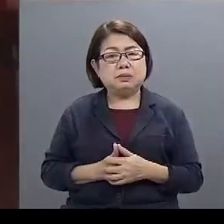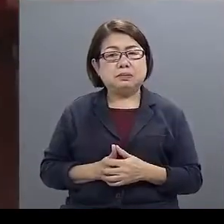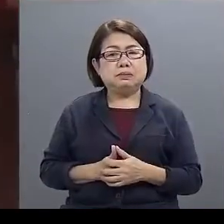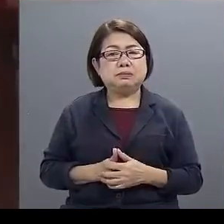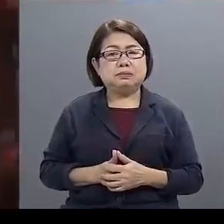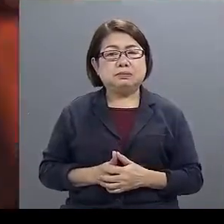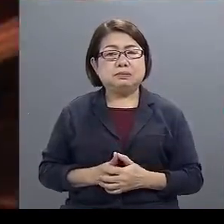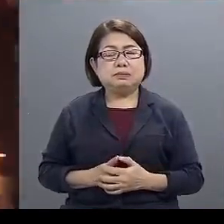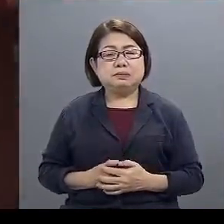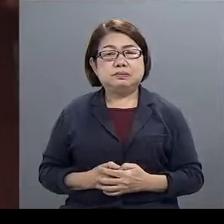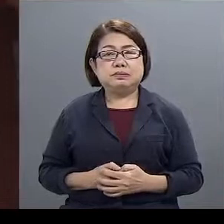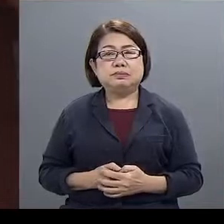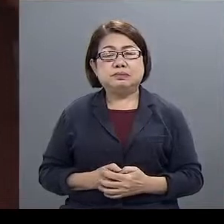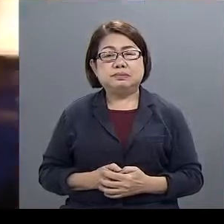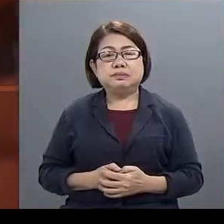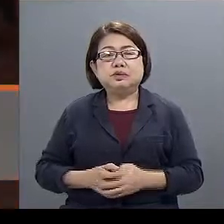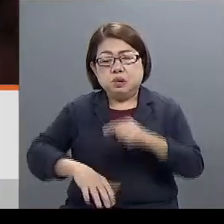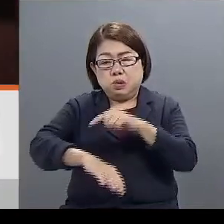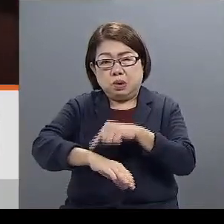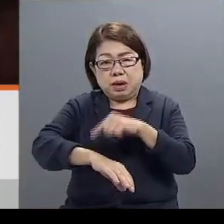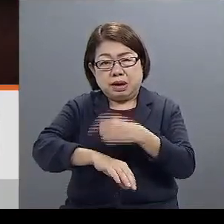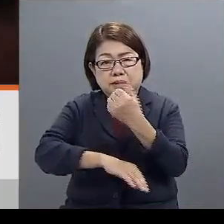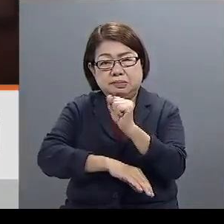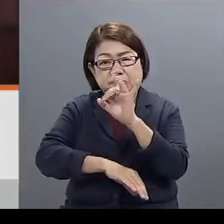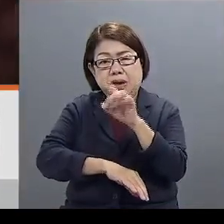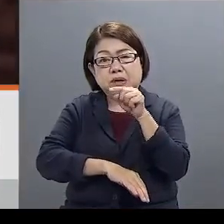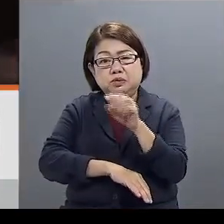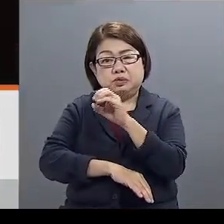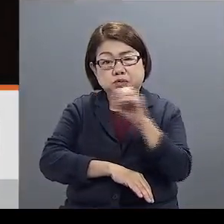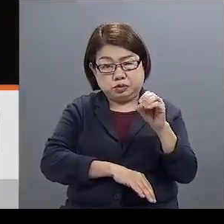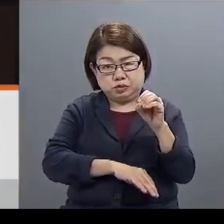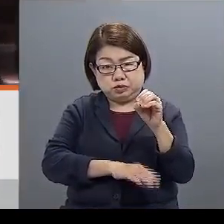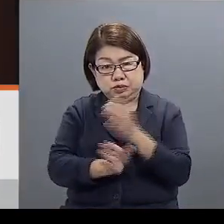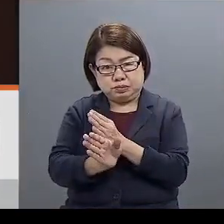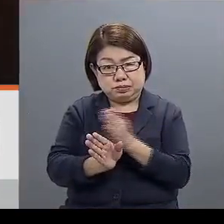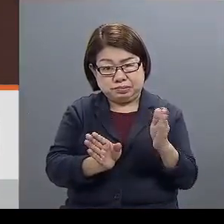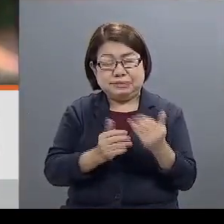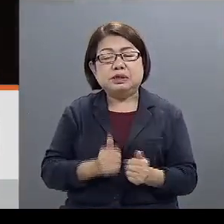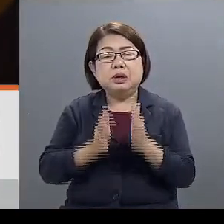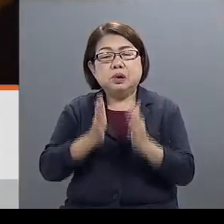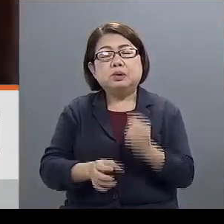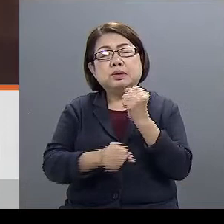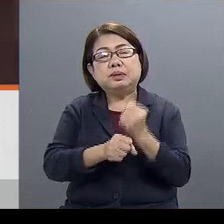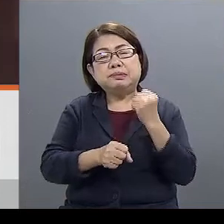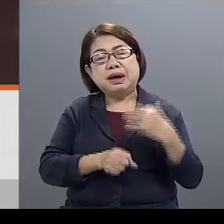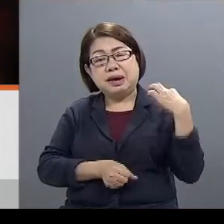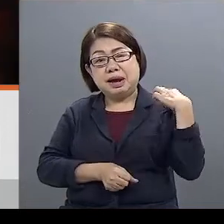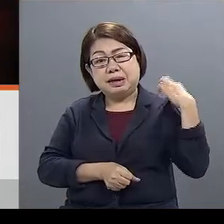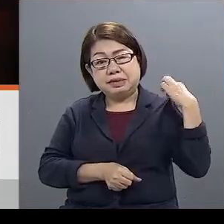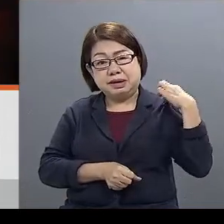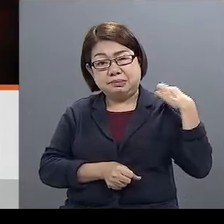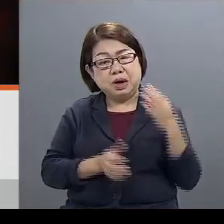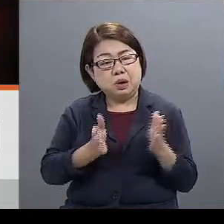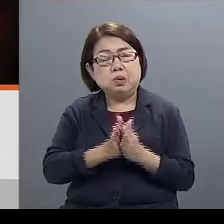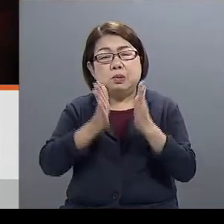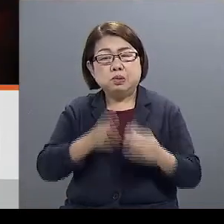หลัง18นาฬิกาเป็นช่วงเวลาการลงพื้นที่ของอาสาสมัครบ้านเติมฝันร่วมกับจิตอาสาเพื่อนำอาหารหน้ากากอนามัยและเจ